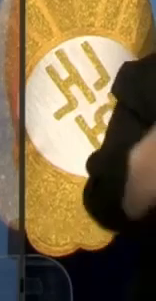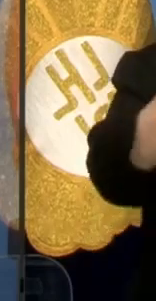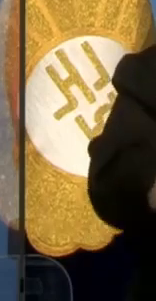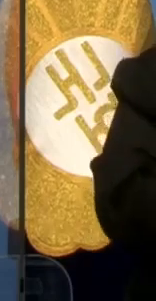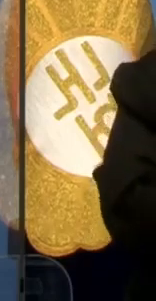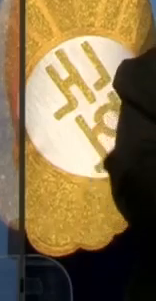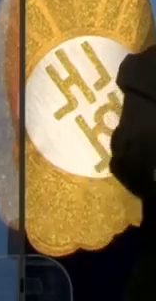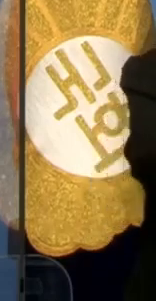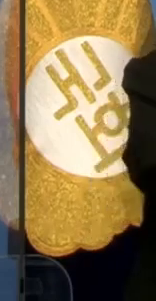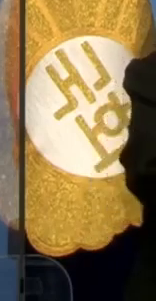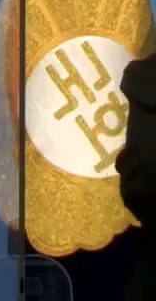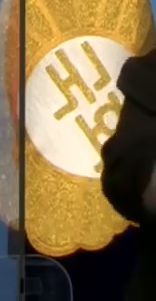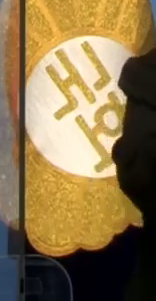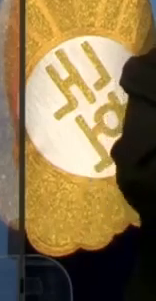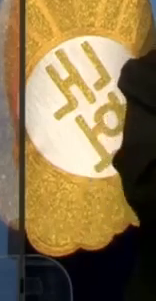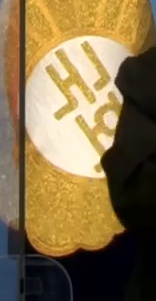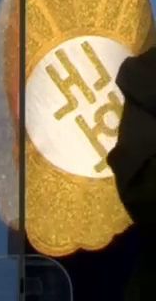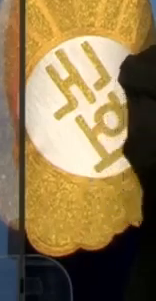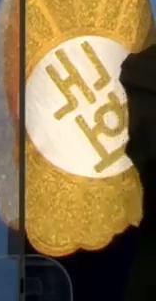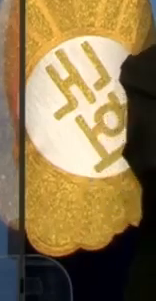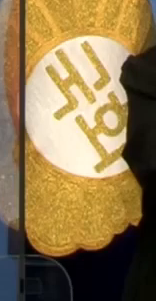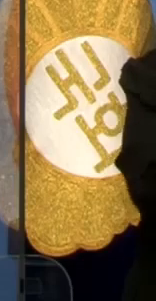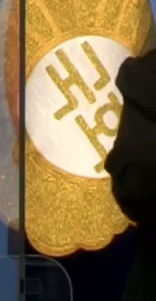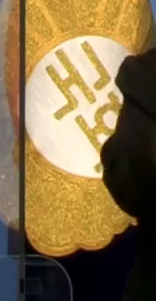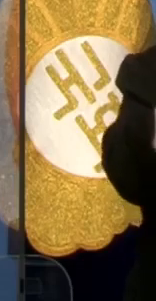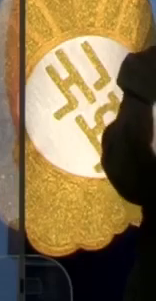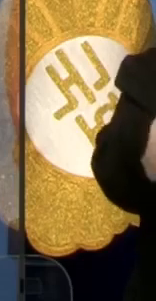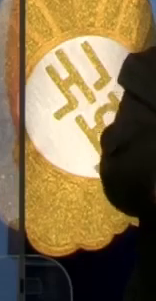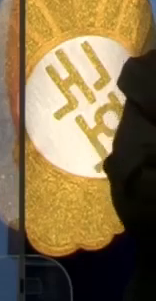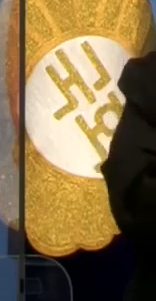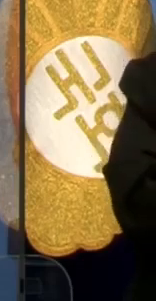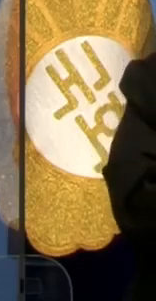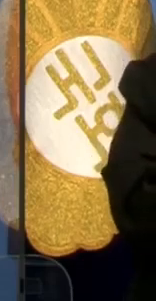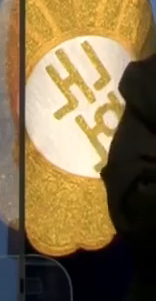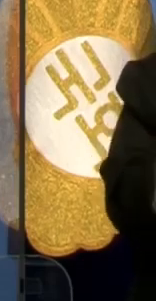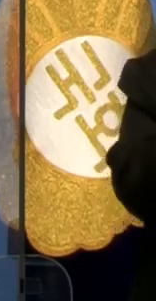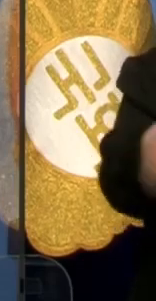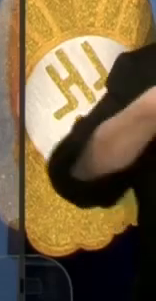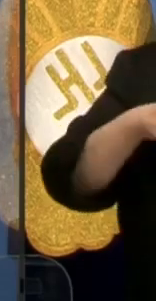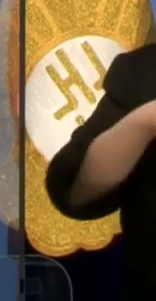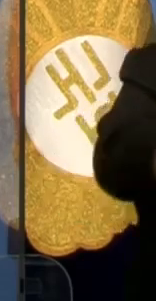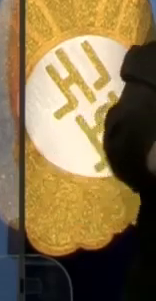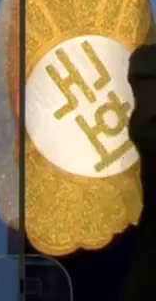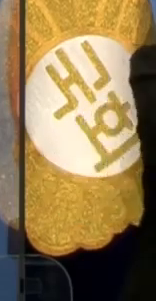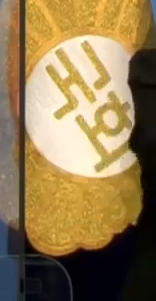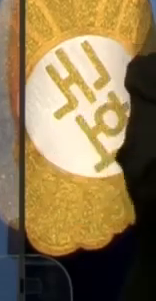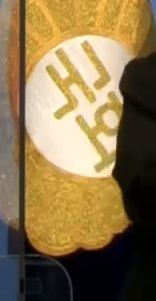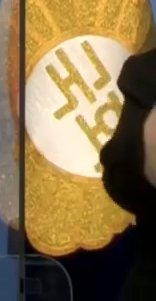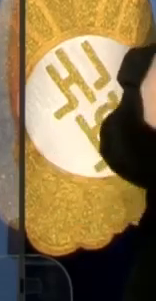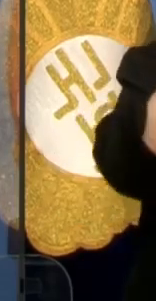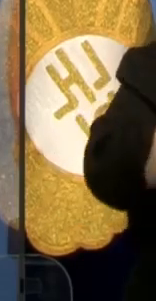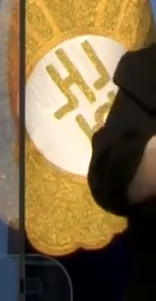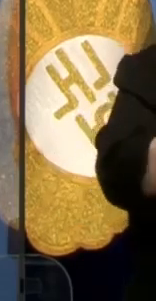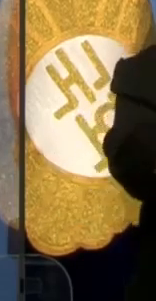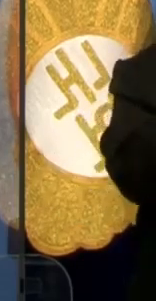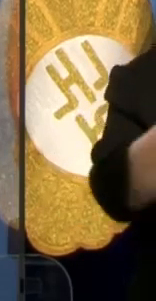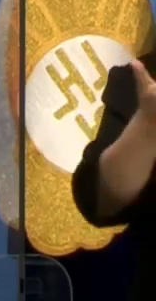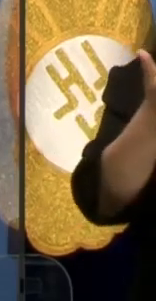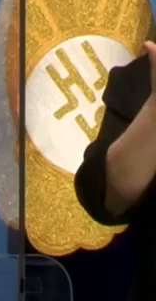감사원장 재직 시 그 직을 수행할 수 없을 만큼 정부 여당으로부터 이 압박에 시달리던 최재형 전 원장은 고심을 거듭하던